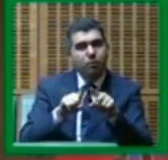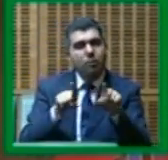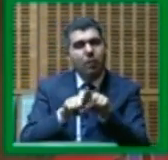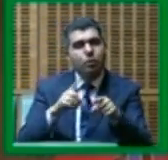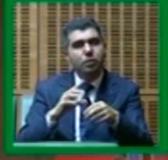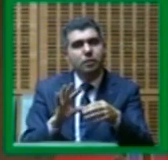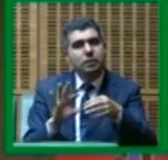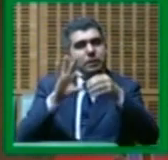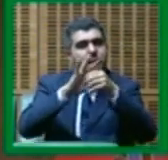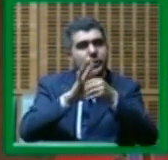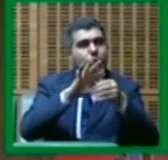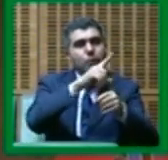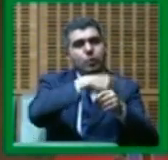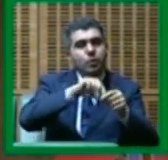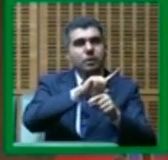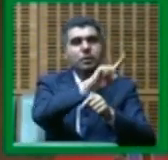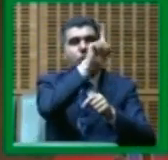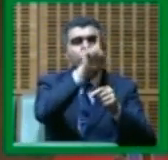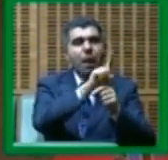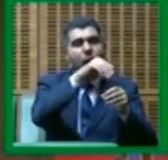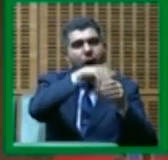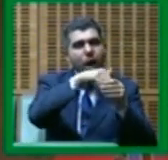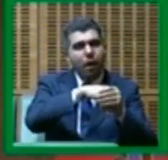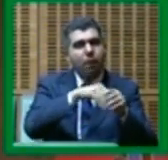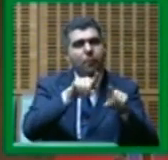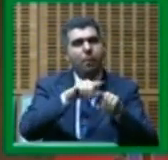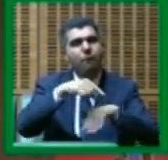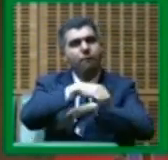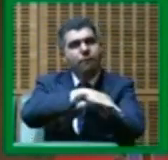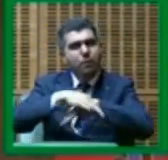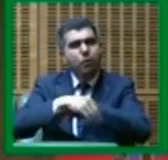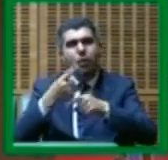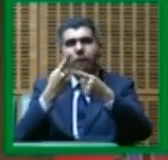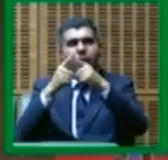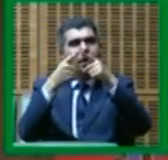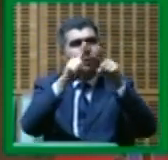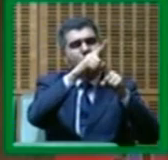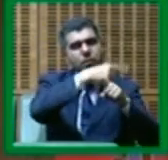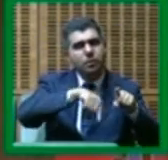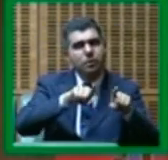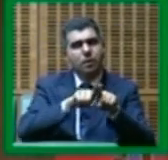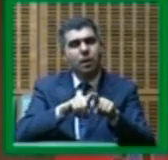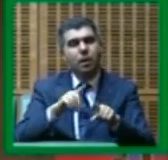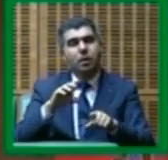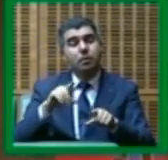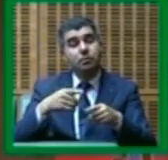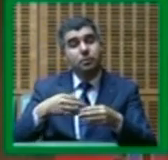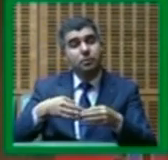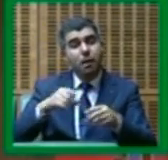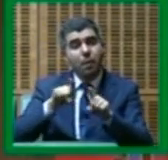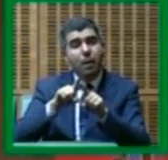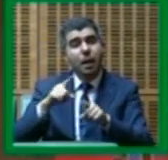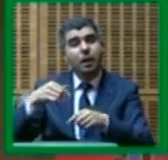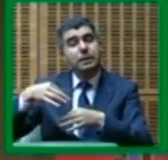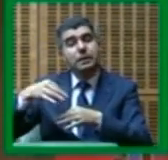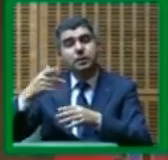ومع الوكالات ديال التنميه اللي هي جهويه، على اساس انه في ماي 2013 دارت الخط الاول ديال الدار البيضاء العيون